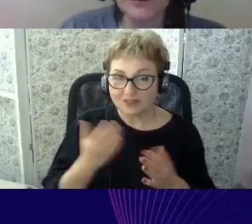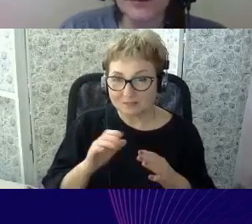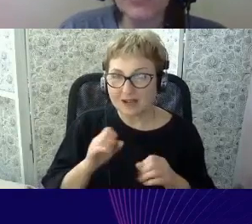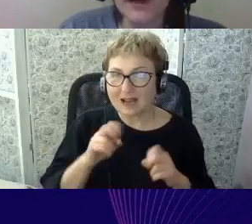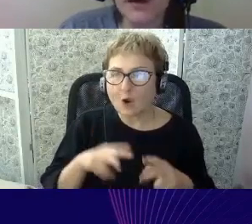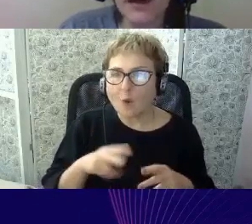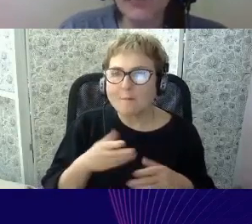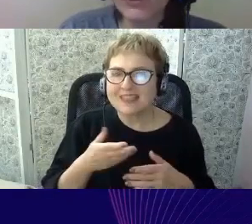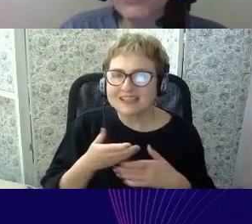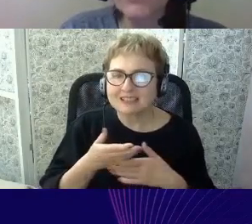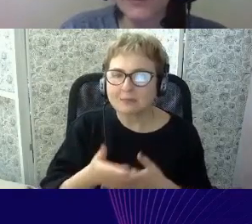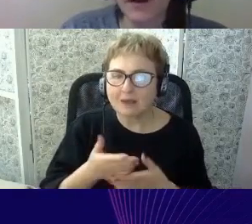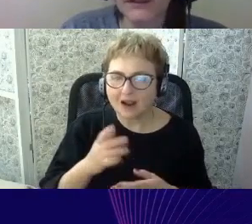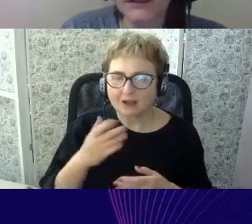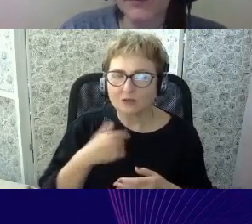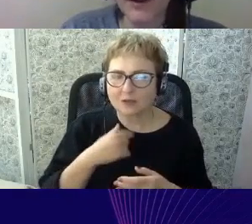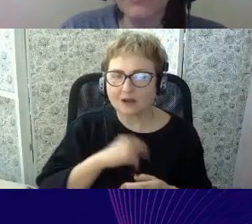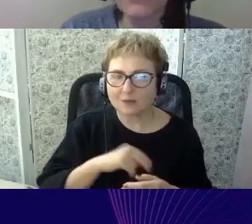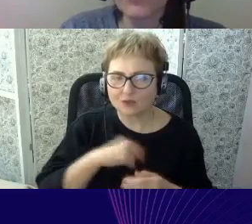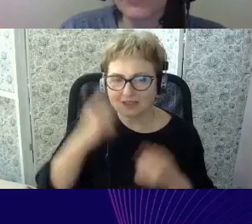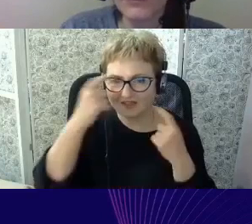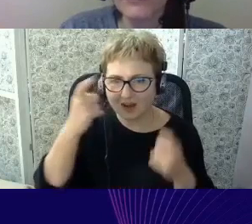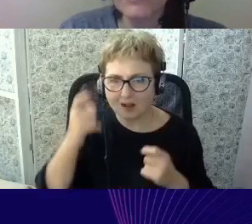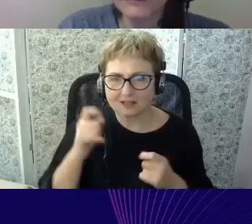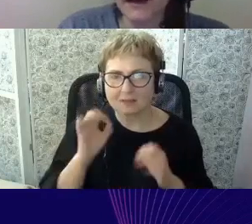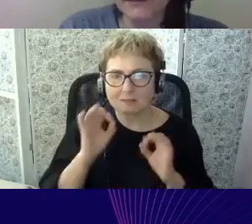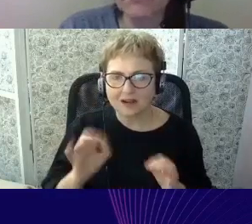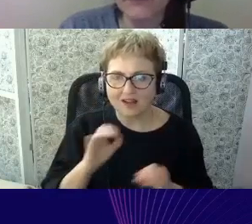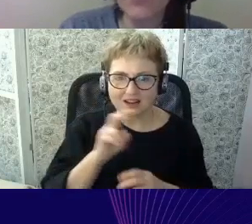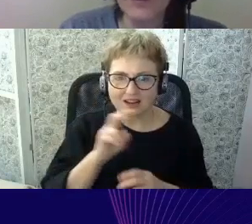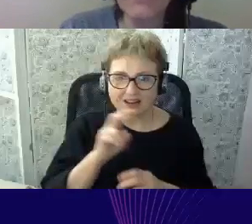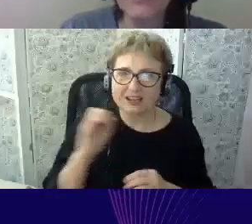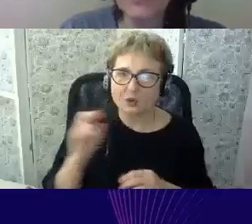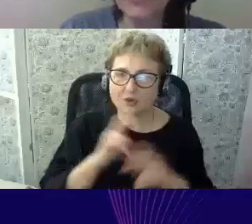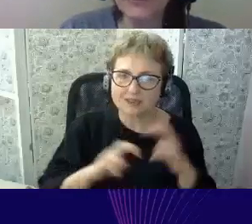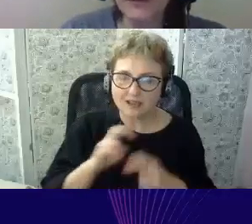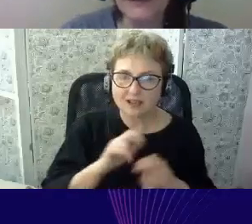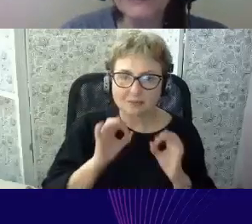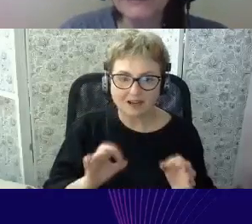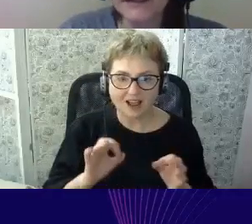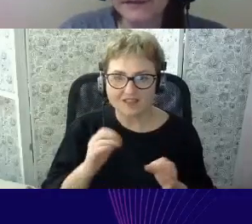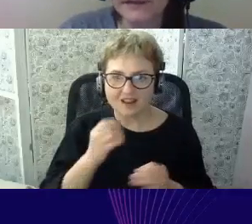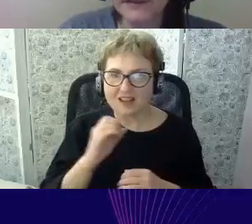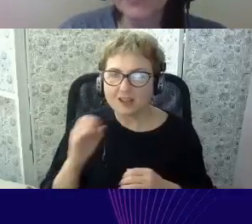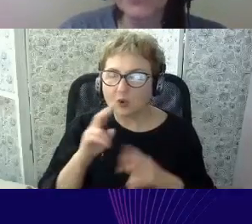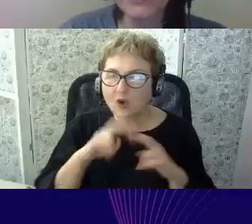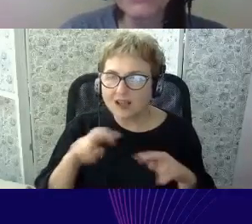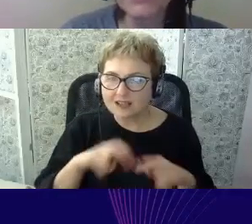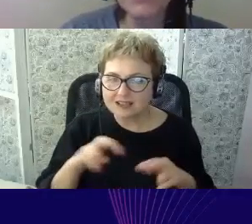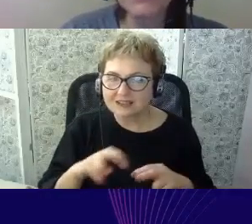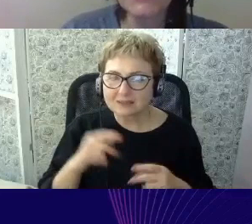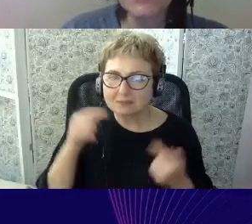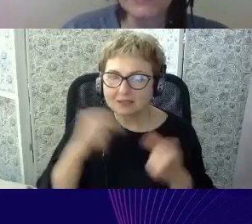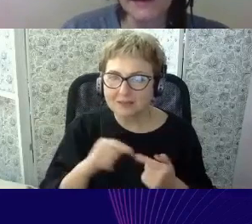компетенции помогают нам работать с информацией, правильно ее искать, правильно ее анализировать и